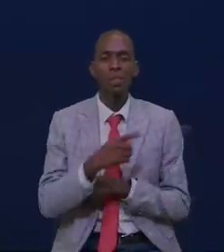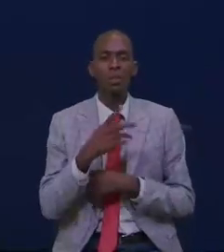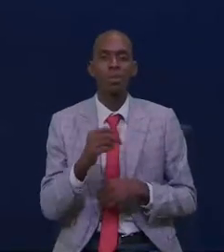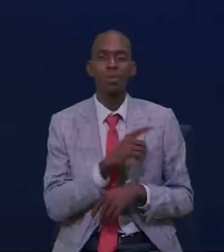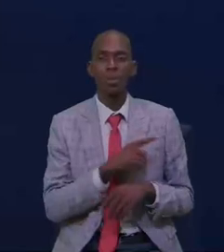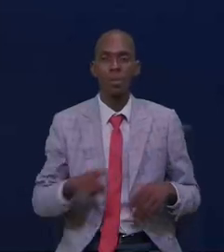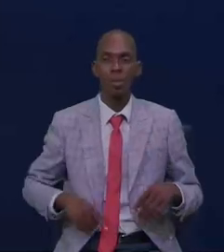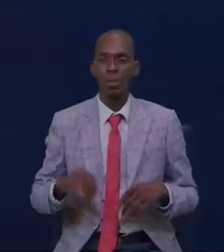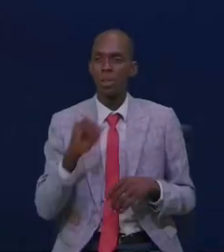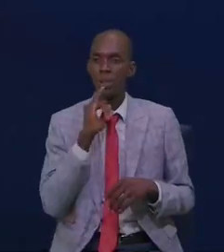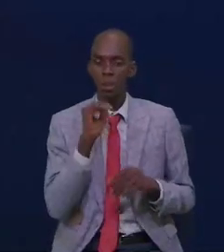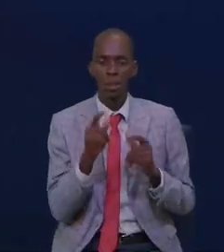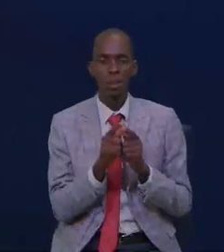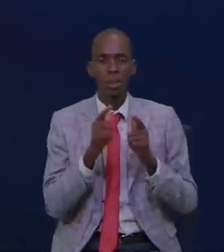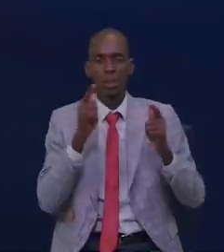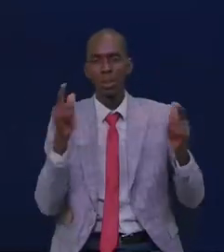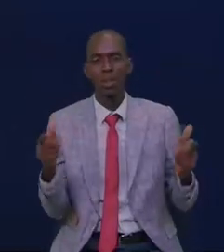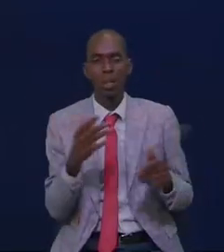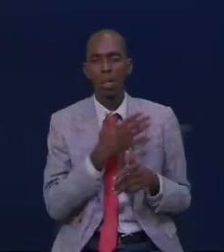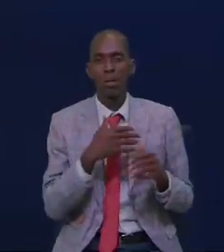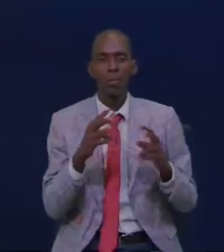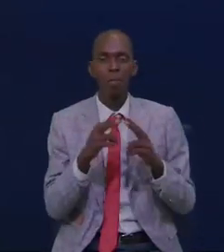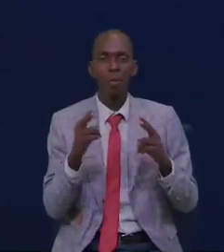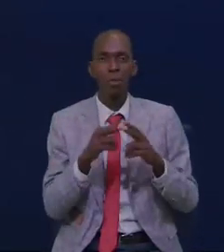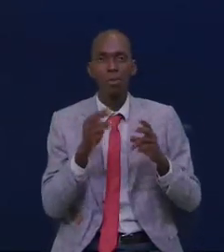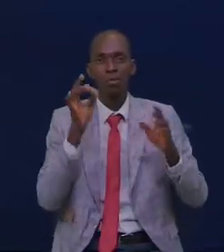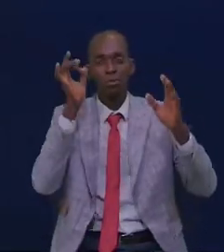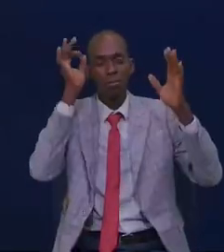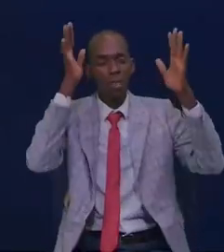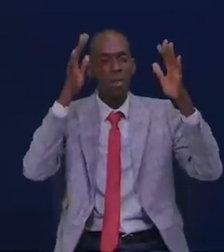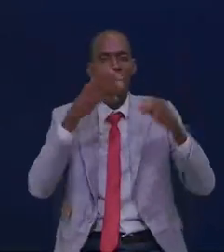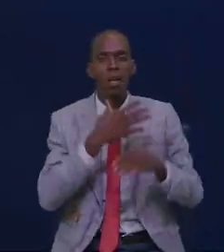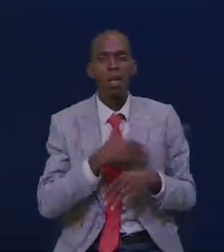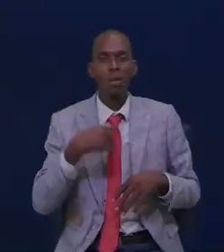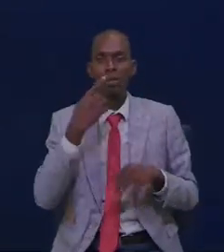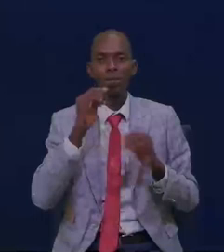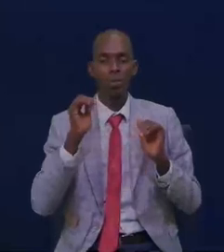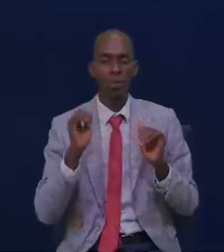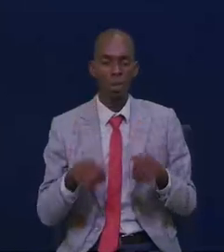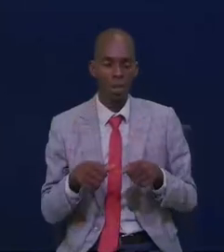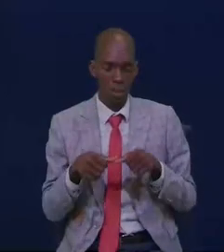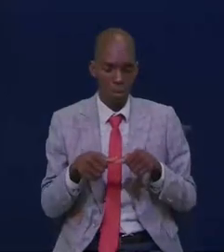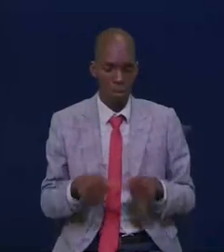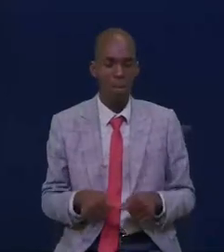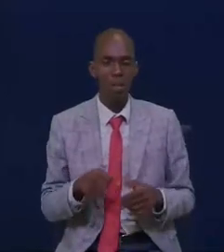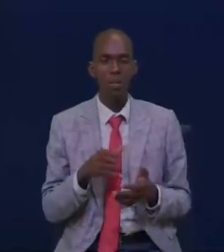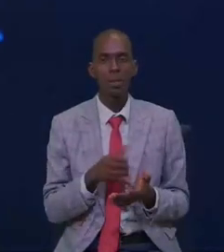grand. Il est terrible, qui pourra le soutenir.